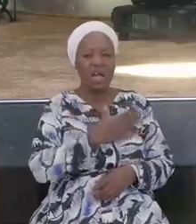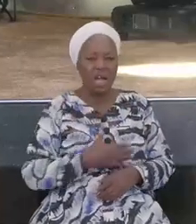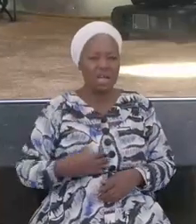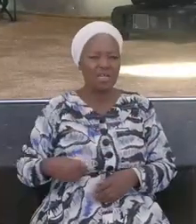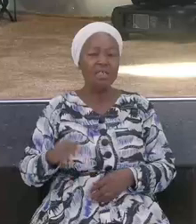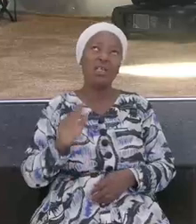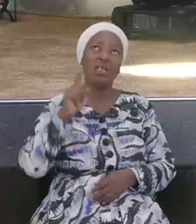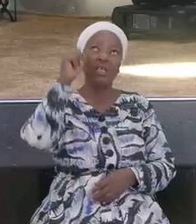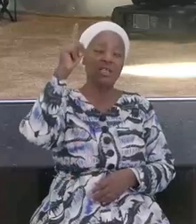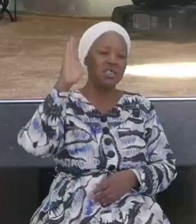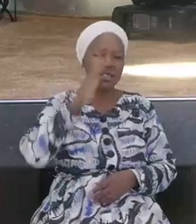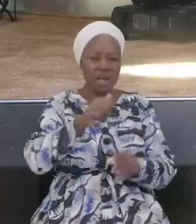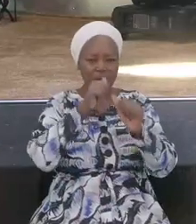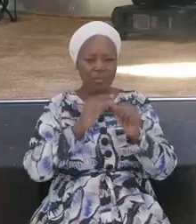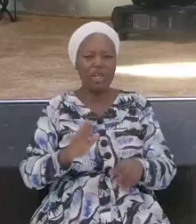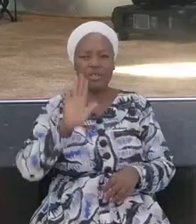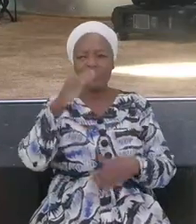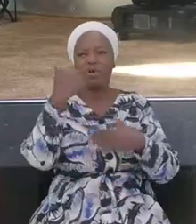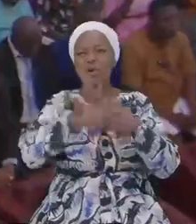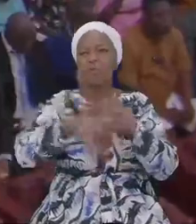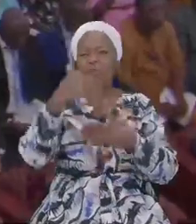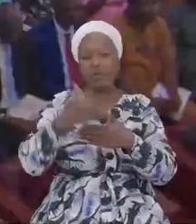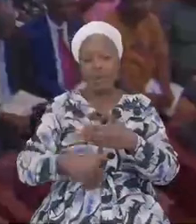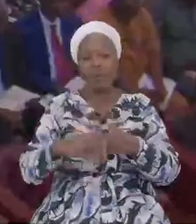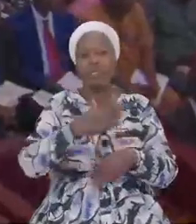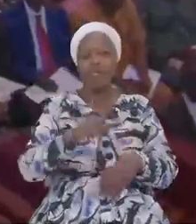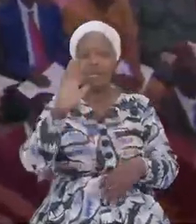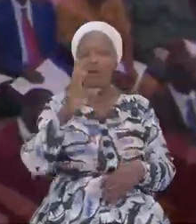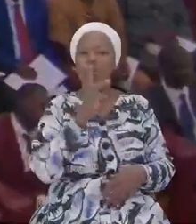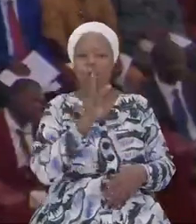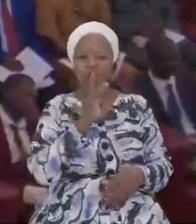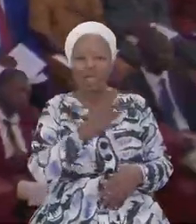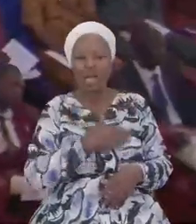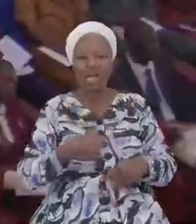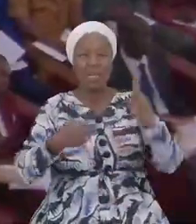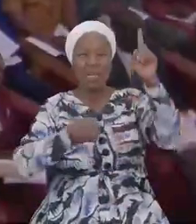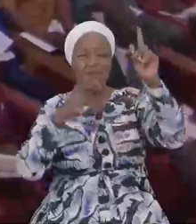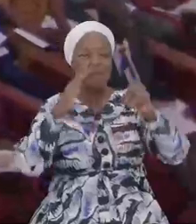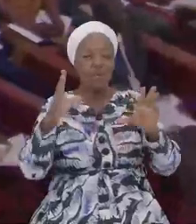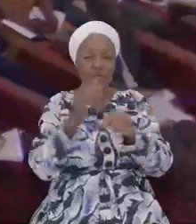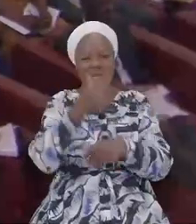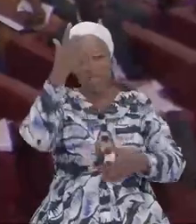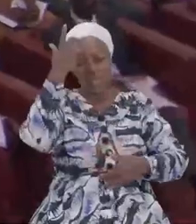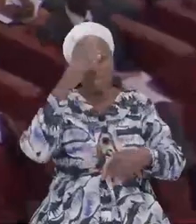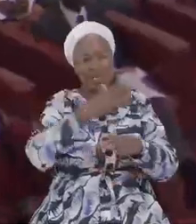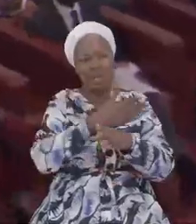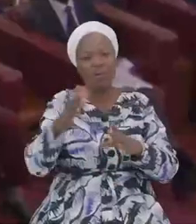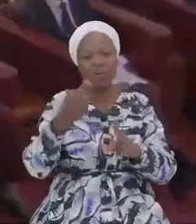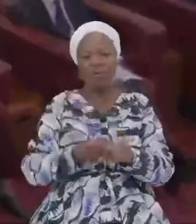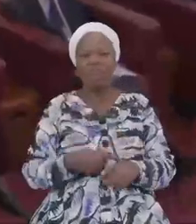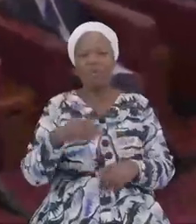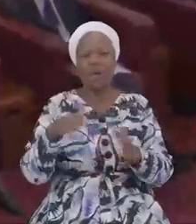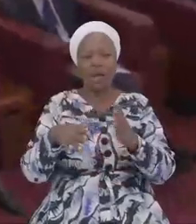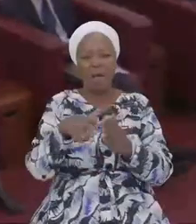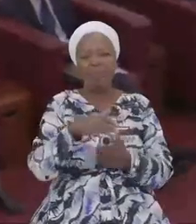il bénira votre pain et vos eaux, et j'éloignerai la maladie du milieu de